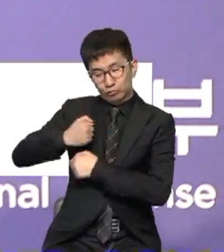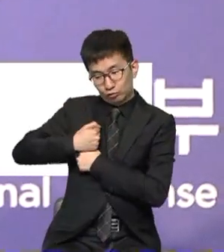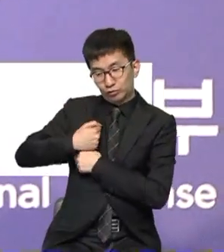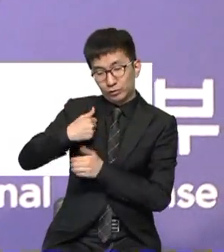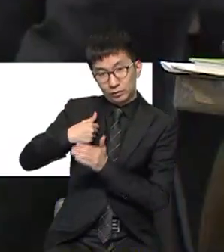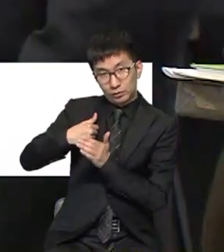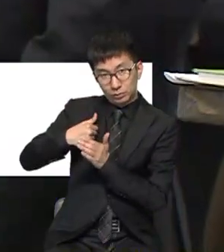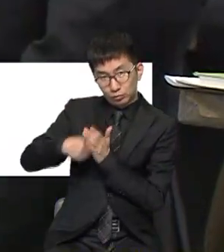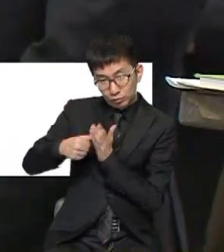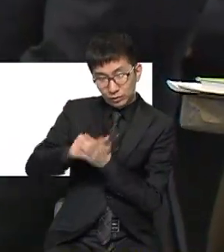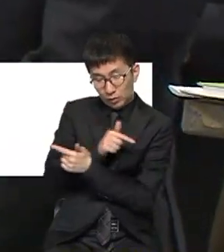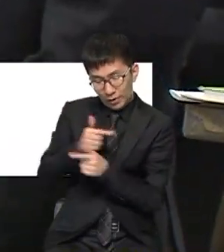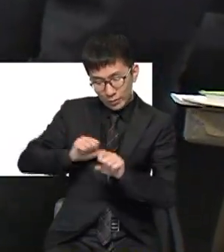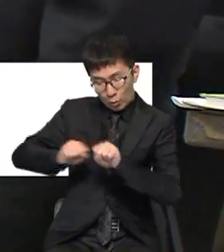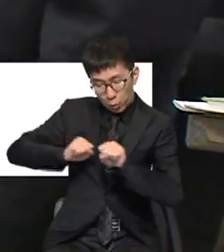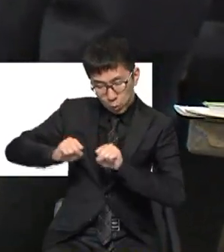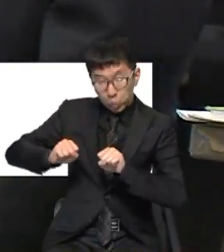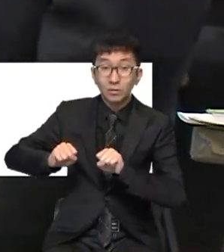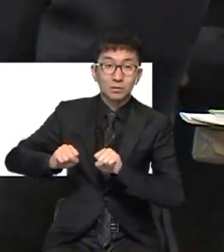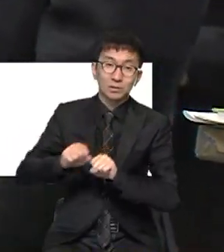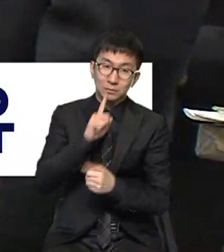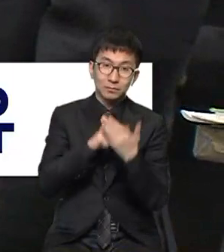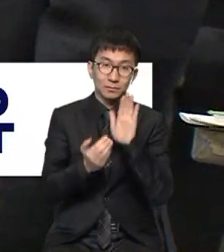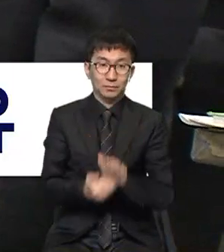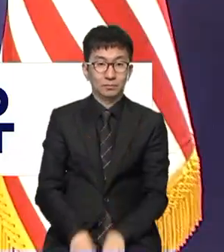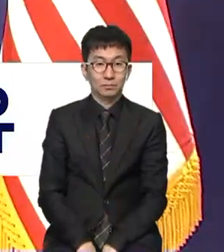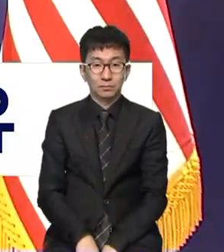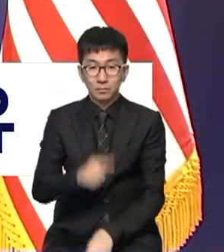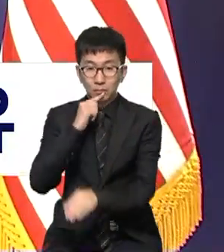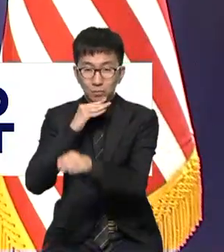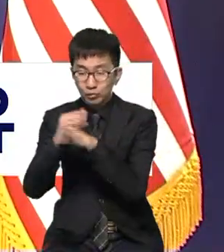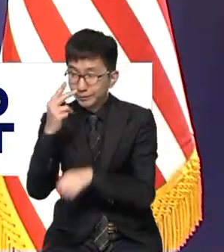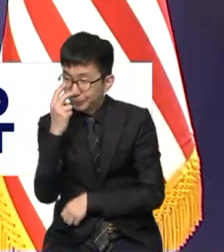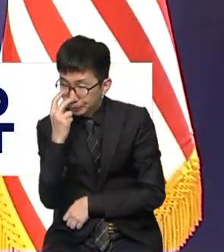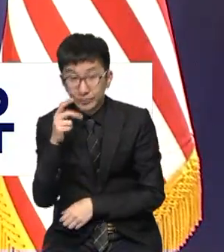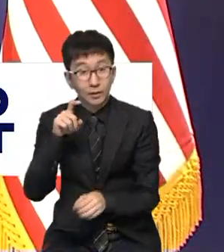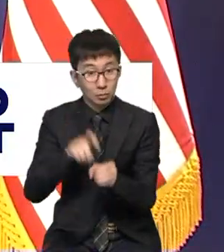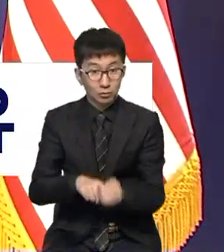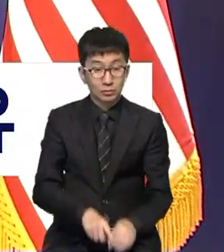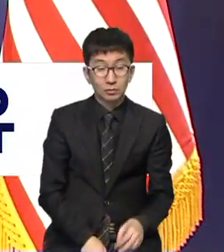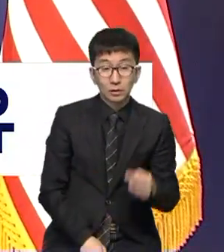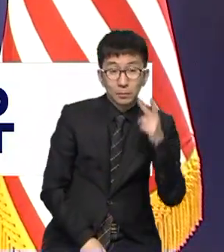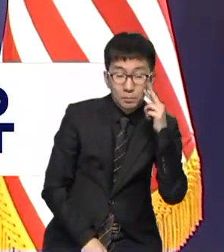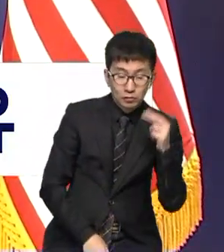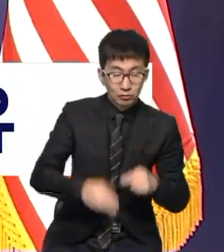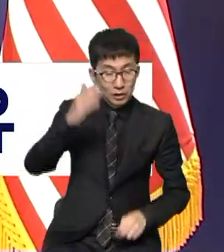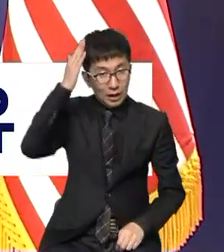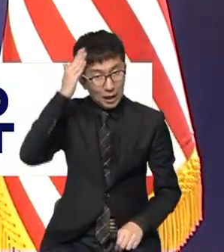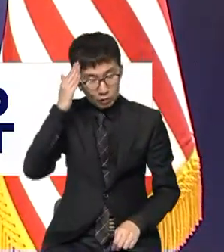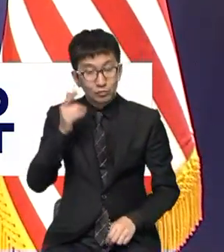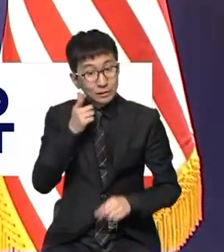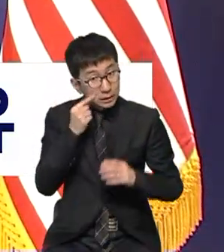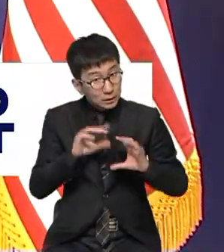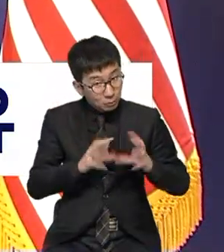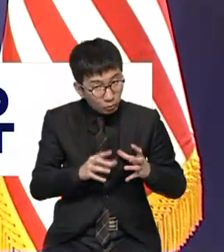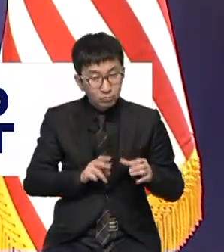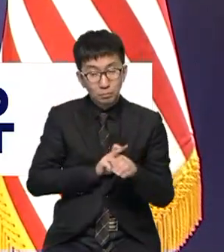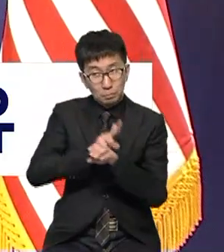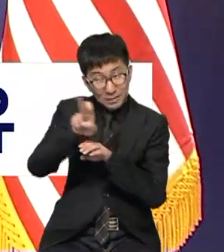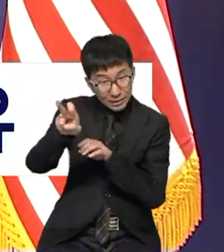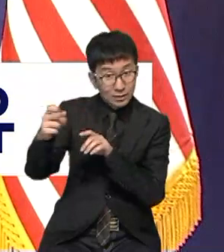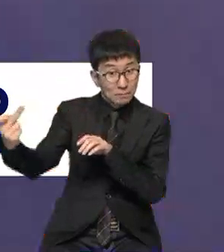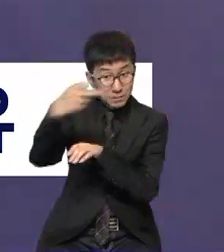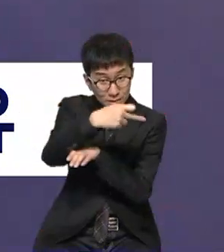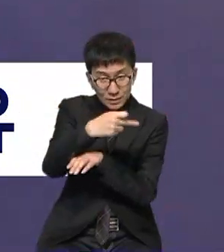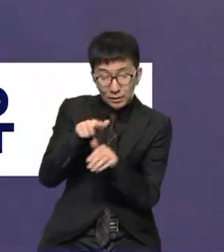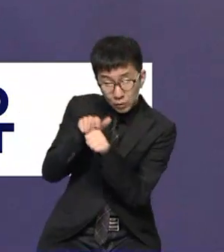전개도 가속화하기로 했습니다. 대북 감시 강화를 위해 한미일 미사일 경보 정보 실시간 공유 체제를 다음